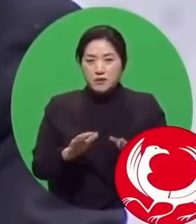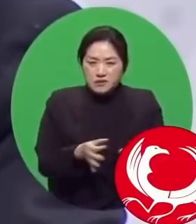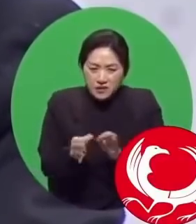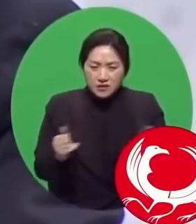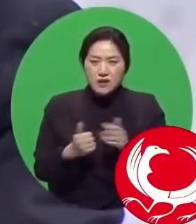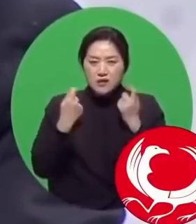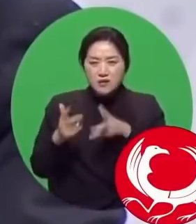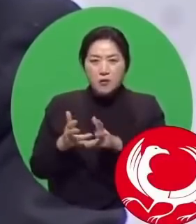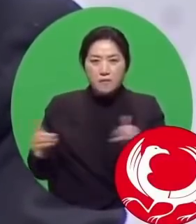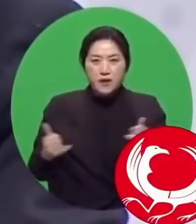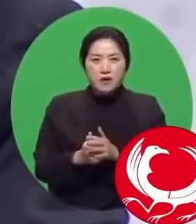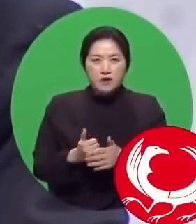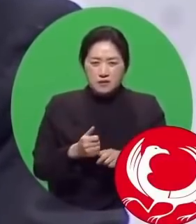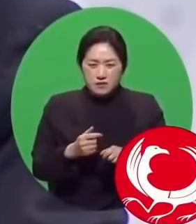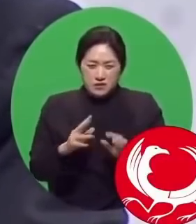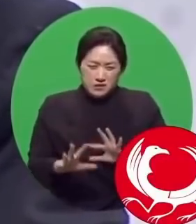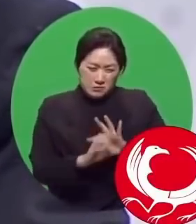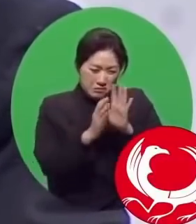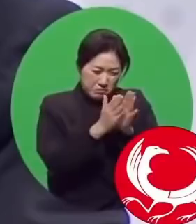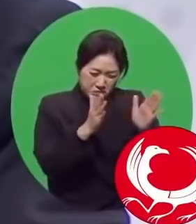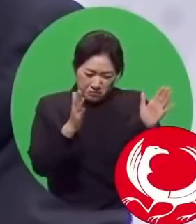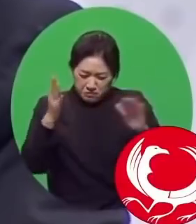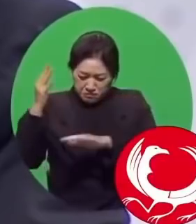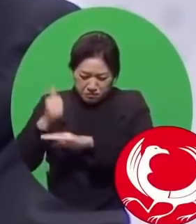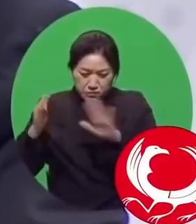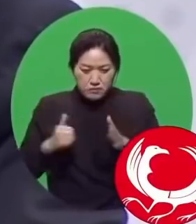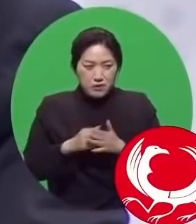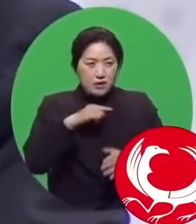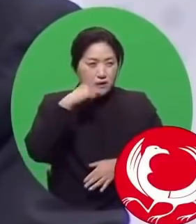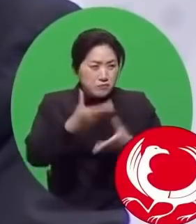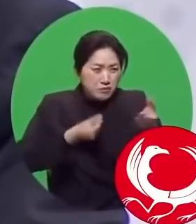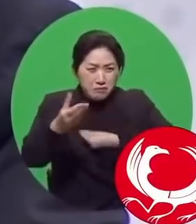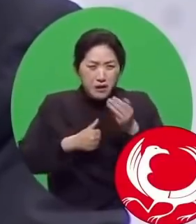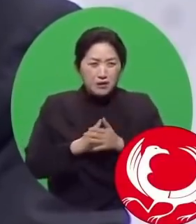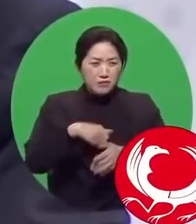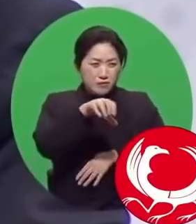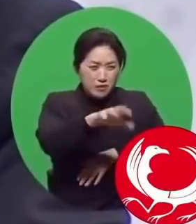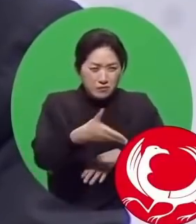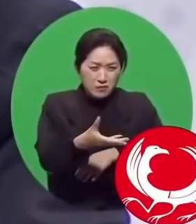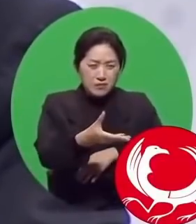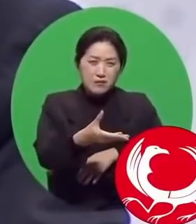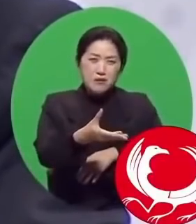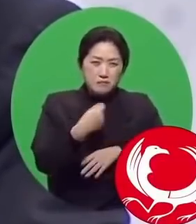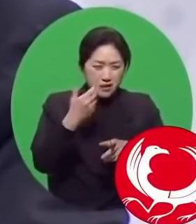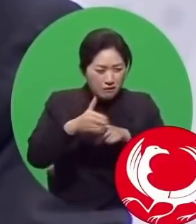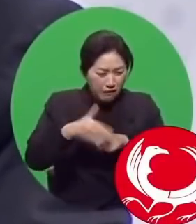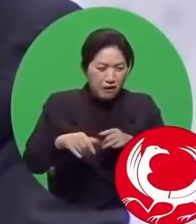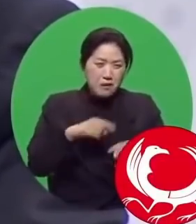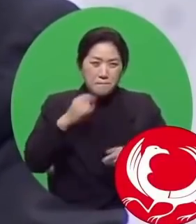자영업자들, 그동안 코로나 시작서부터 지금까지의 부채, 임대료 밀린 거, 급료 다 해결해